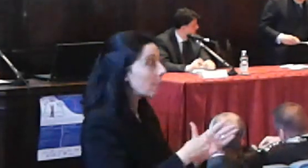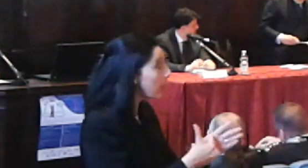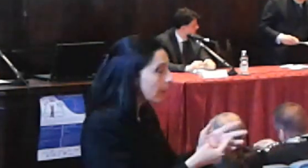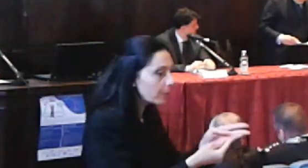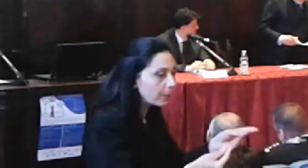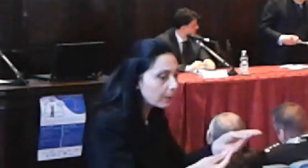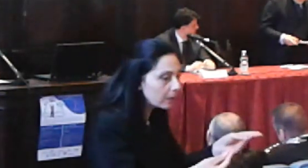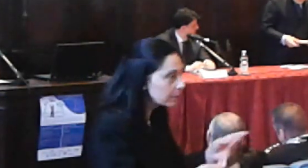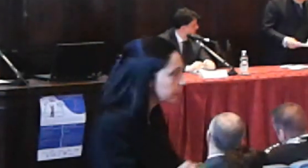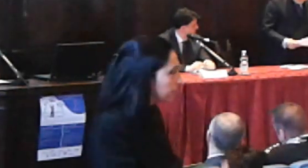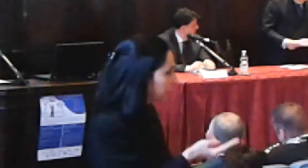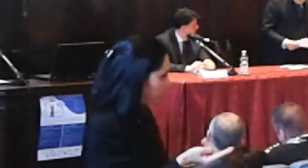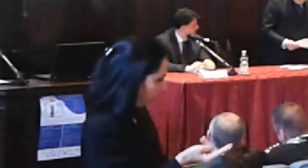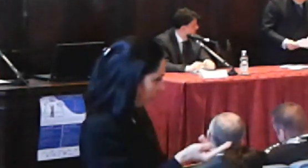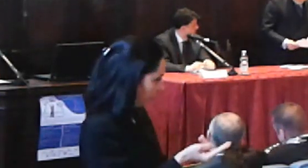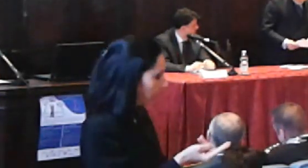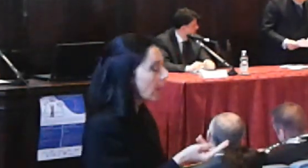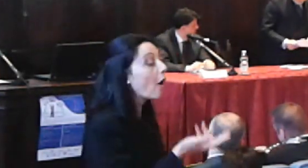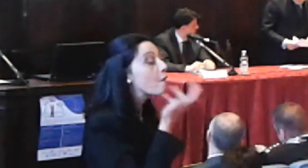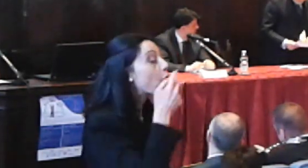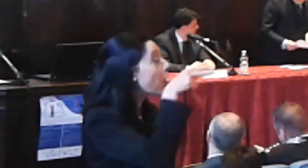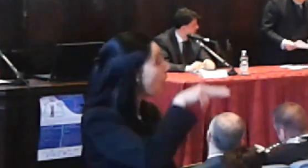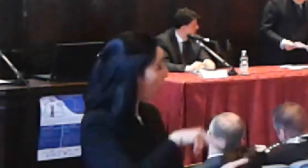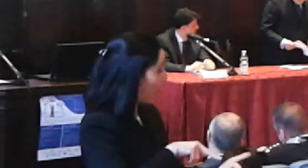Voglio dare lettura